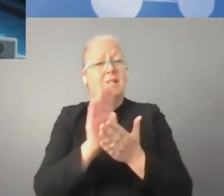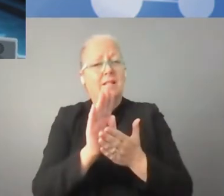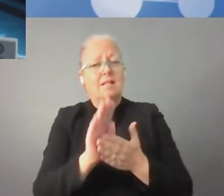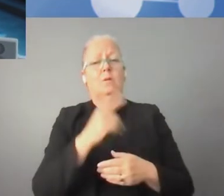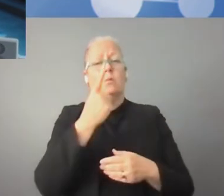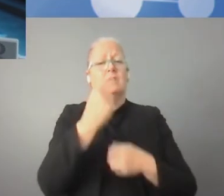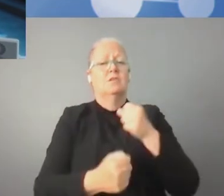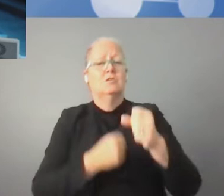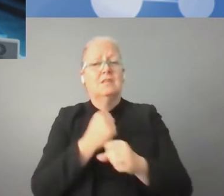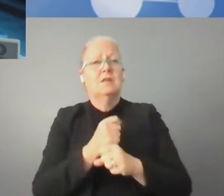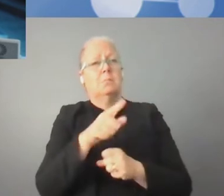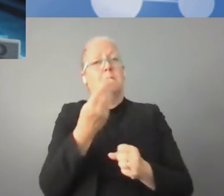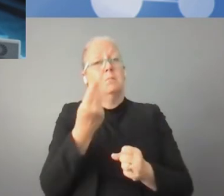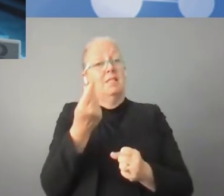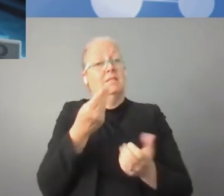行